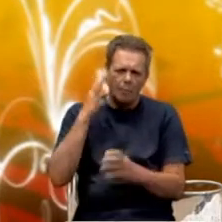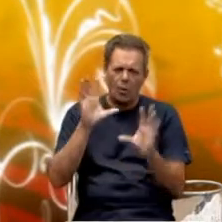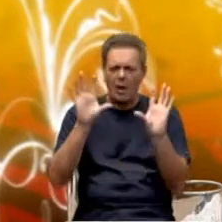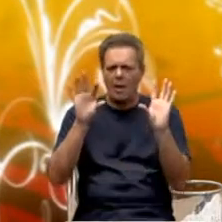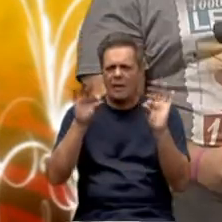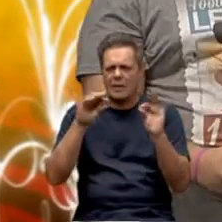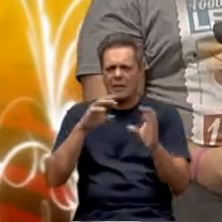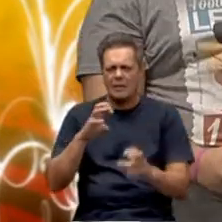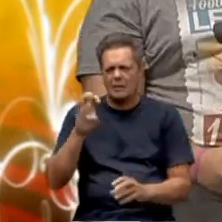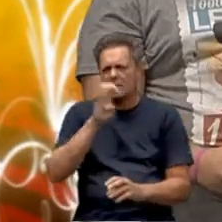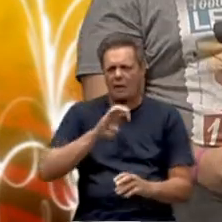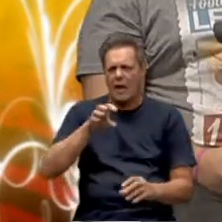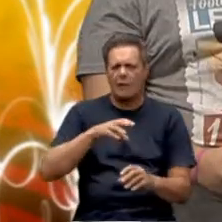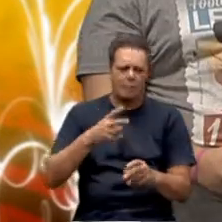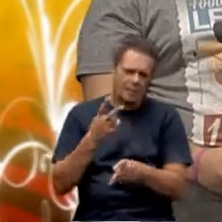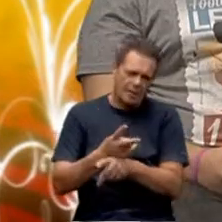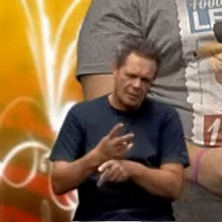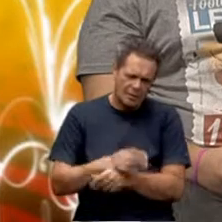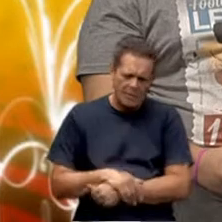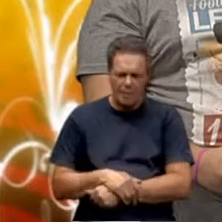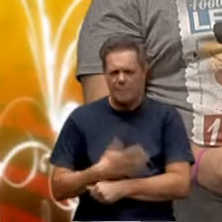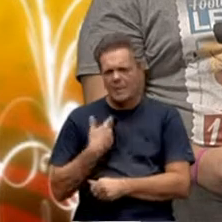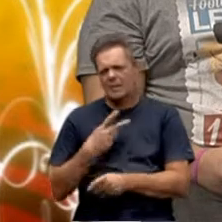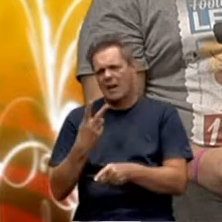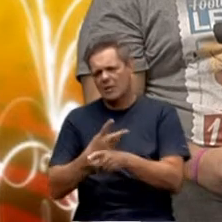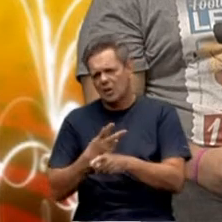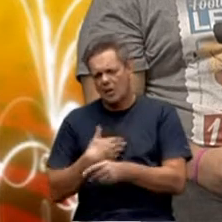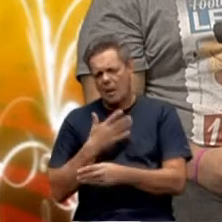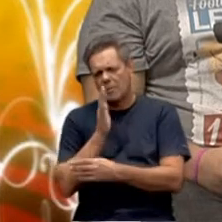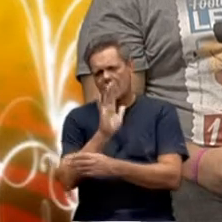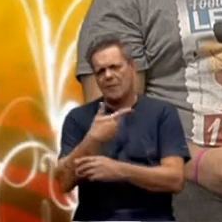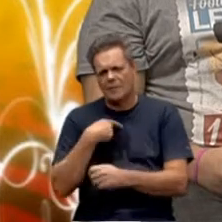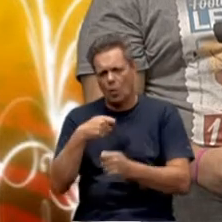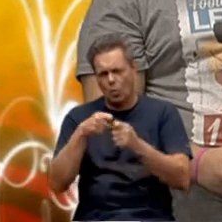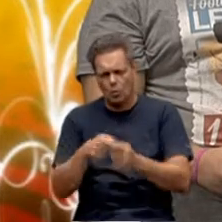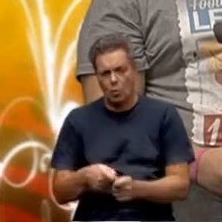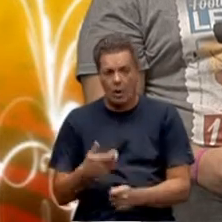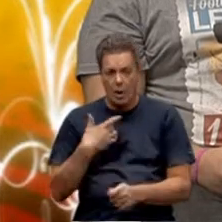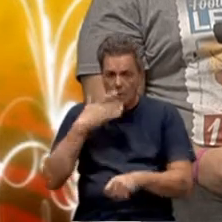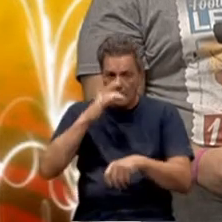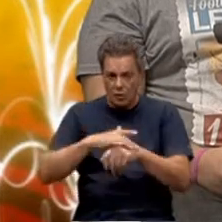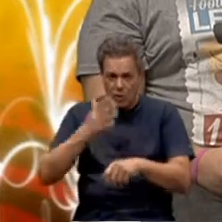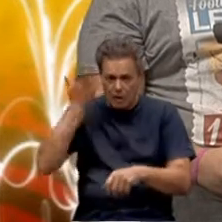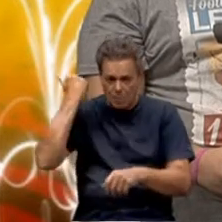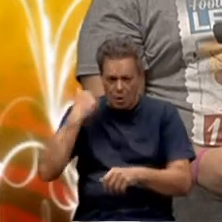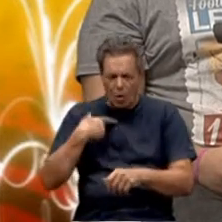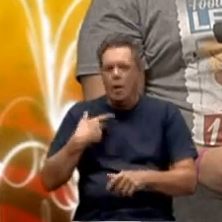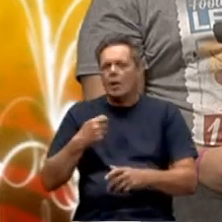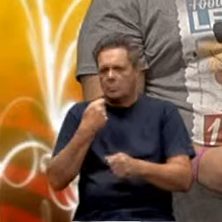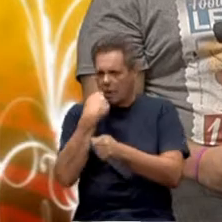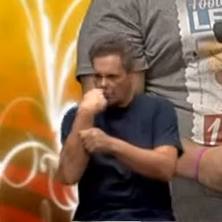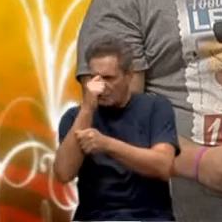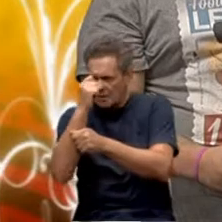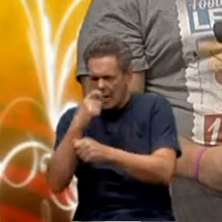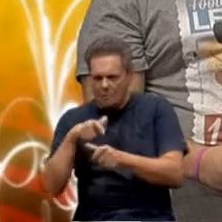zemalja i svaka zemlja je predstavljala svoju udrugu. I naš cilj je u biti da izgradimo partnerstvo